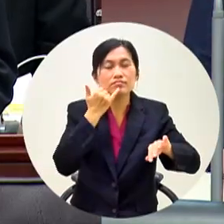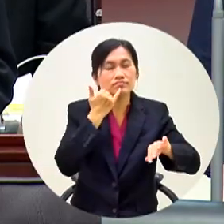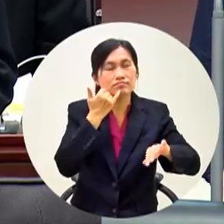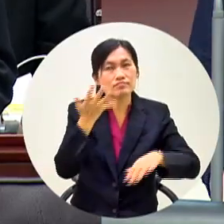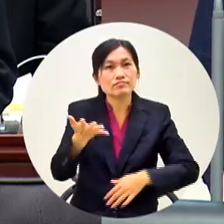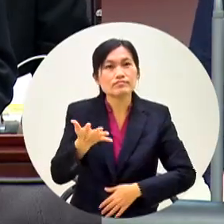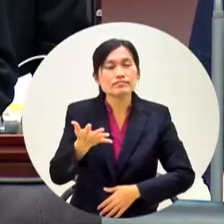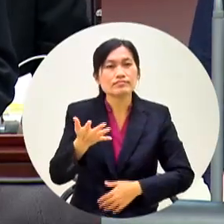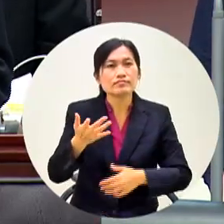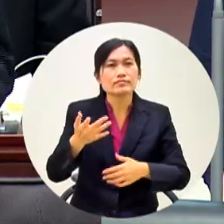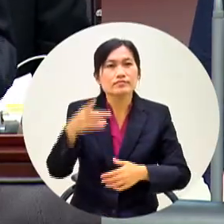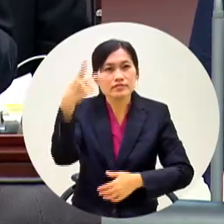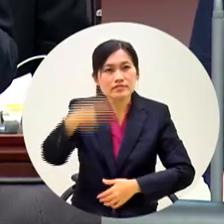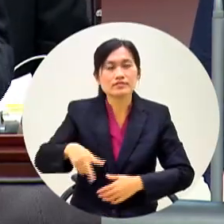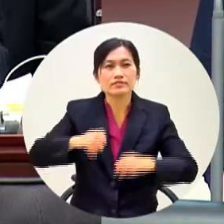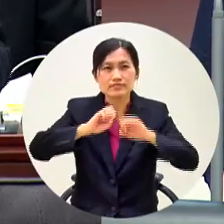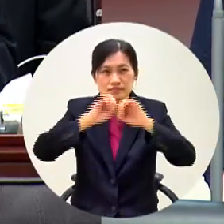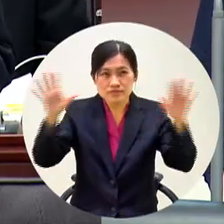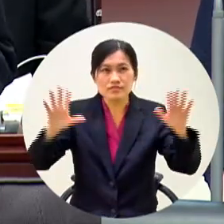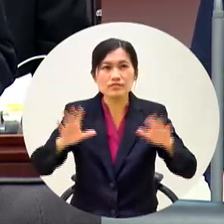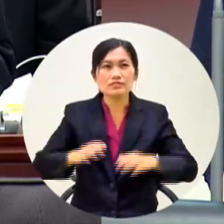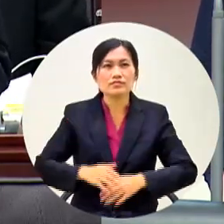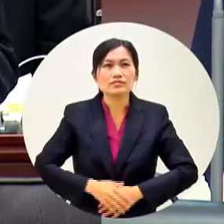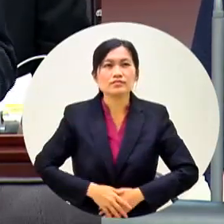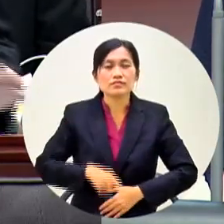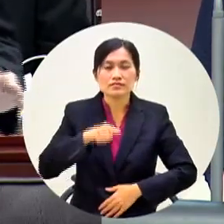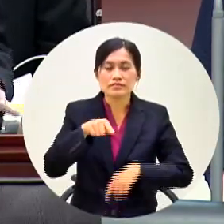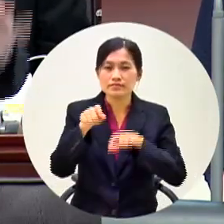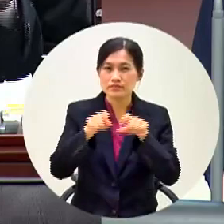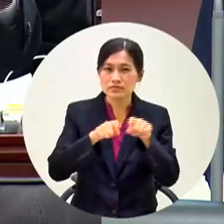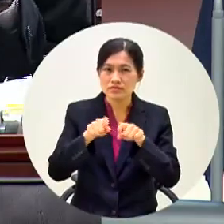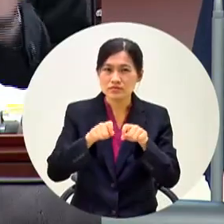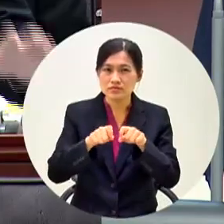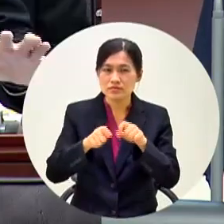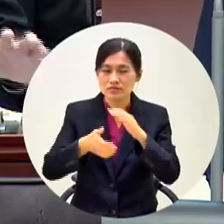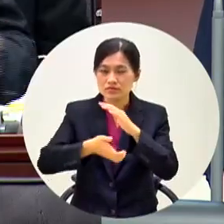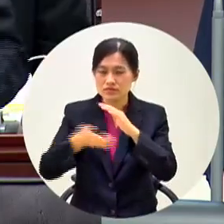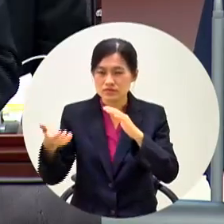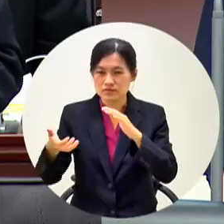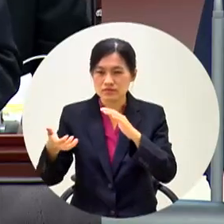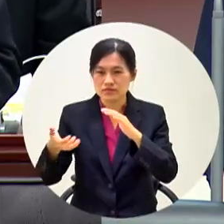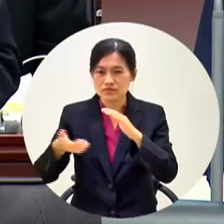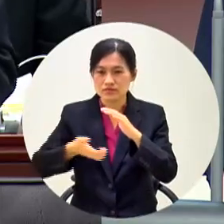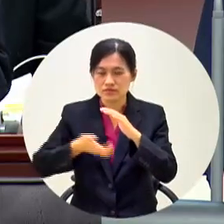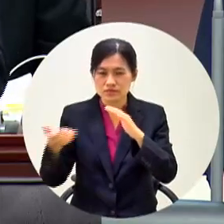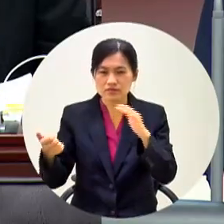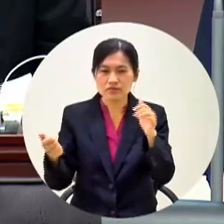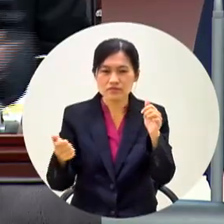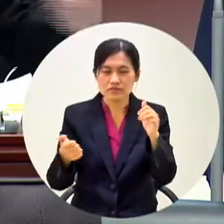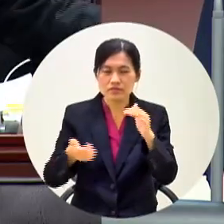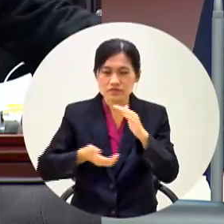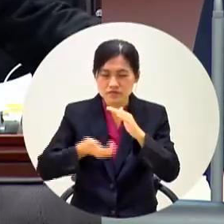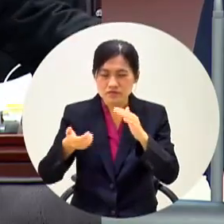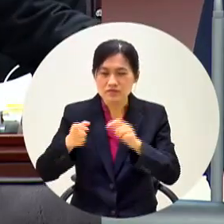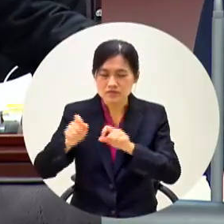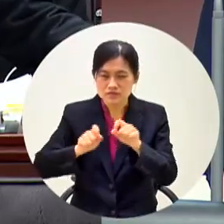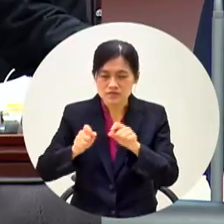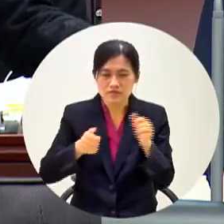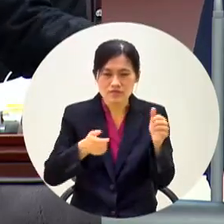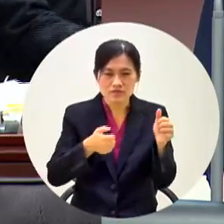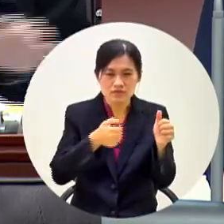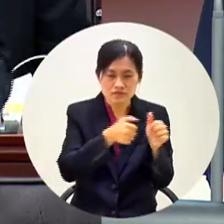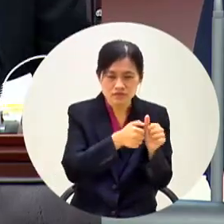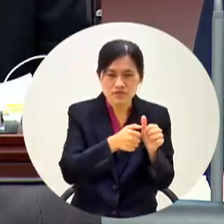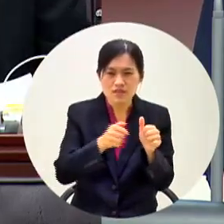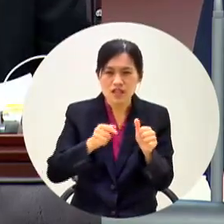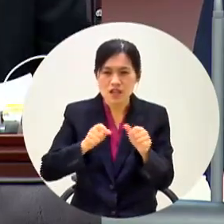民朋友？ 这个计划我刚刚讲过嘛，迁村的预算是 under 在这个计划下面嘛，对不对？那我们就开始迁村嘛，